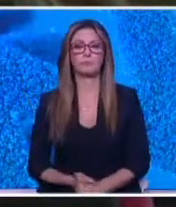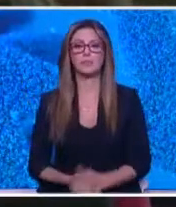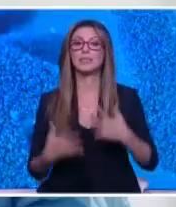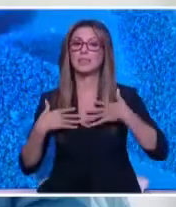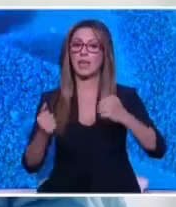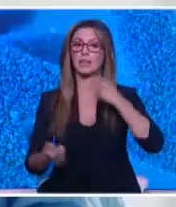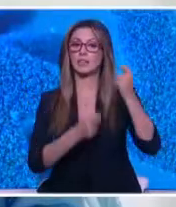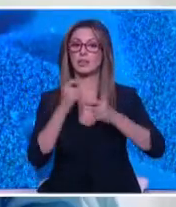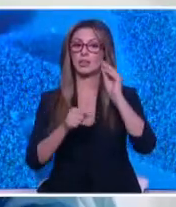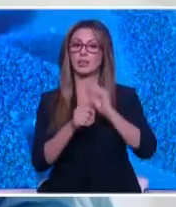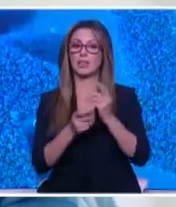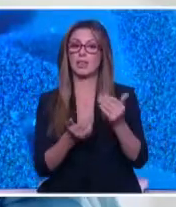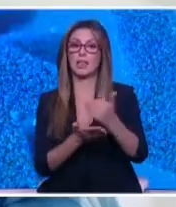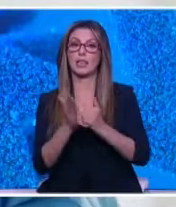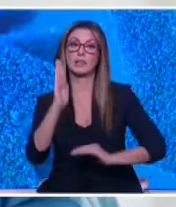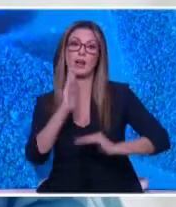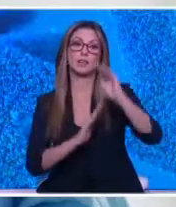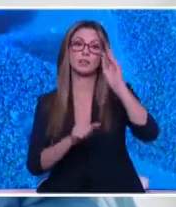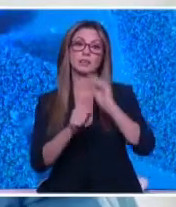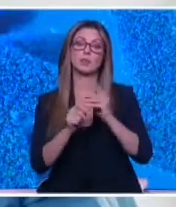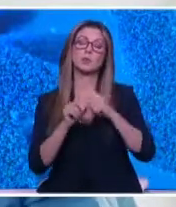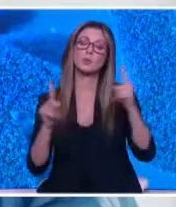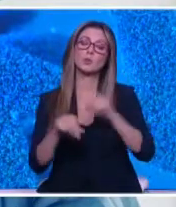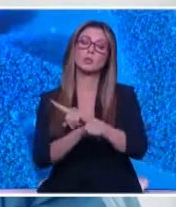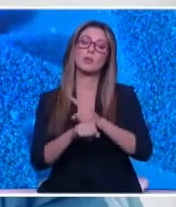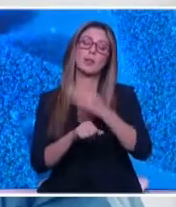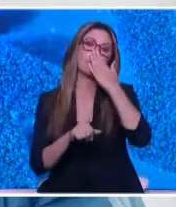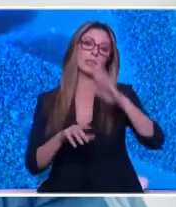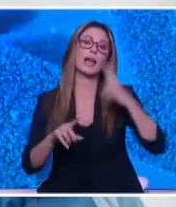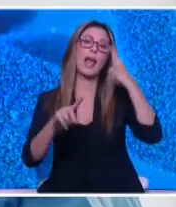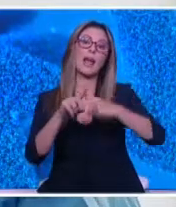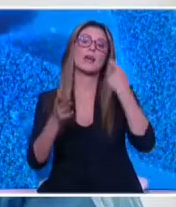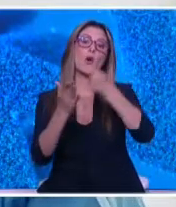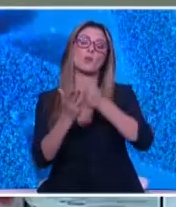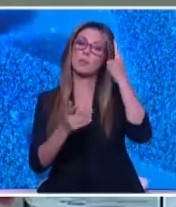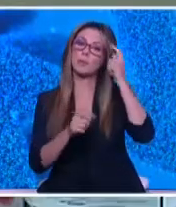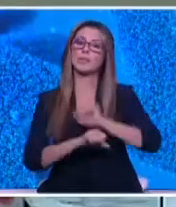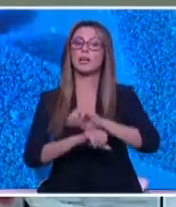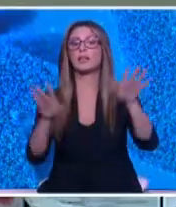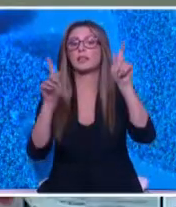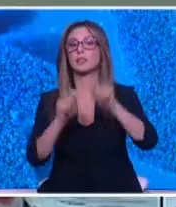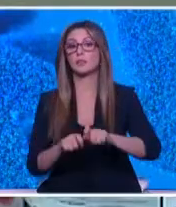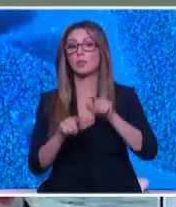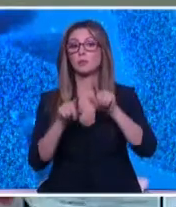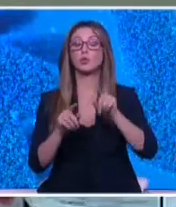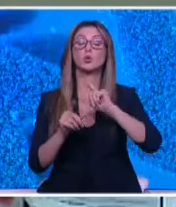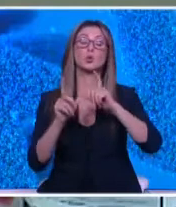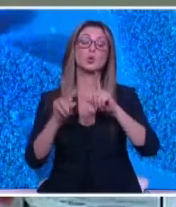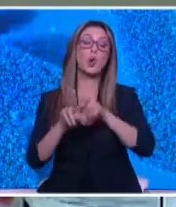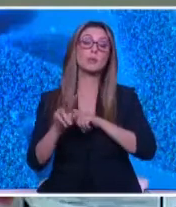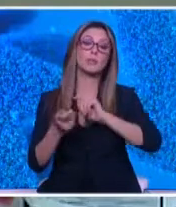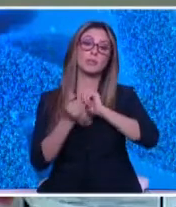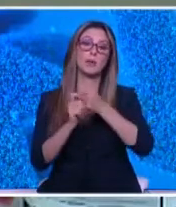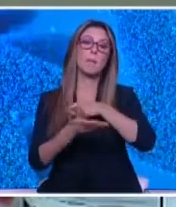Sağlık çalışanlarının gelir artışı için uzun zamandır beklediği ek ödeme yönetmeliği yayınlandı. Yönetmeliğin değiştirdiği maaşlar